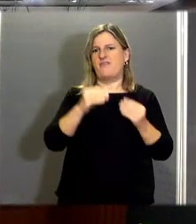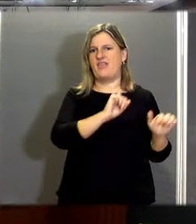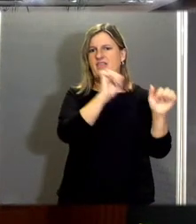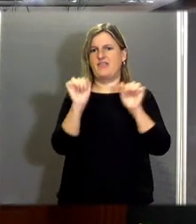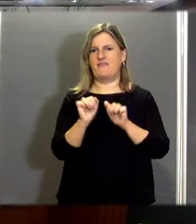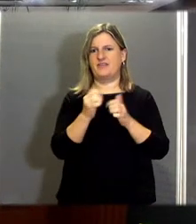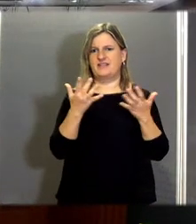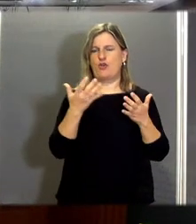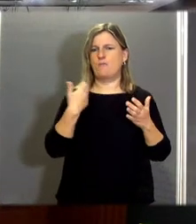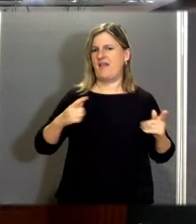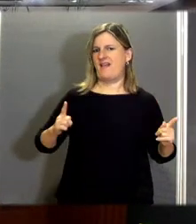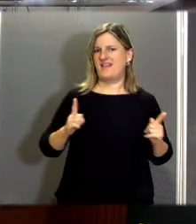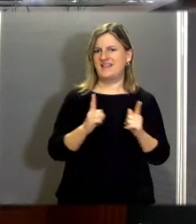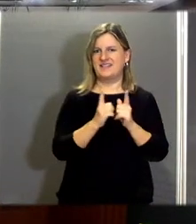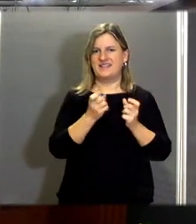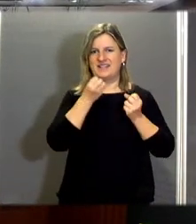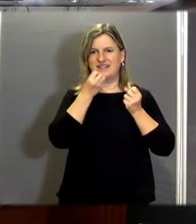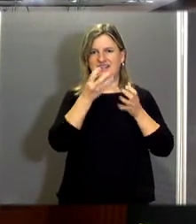d'aquesta sala.